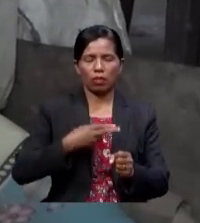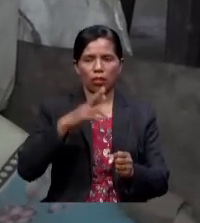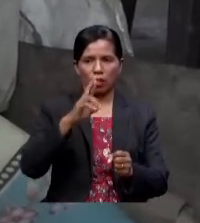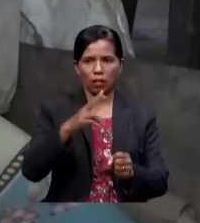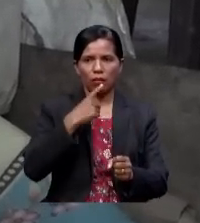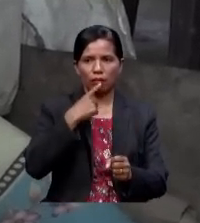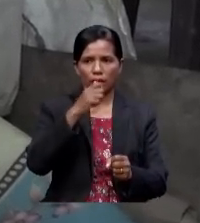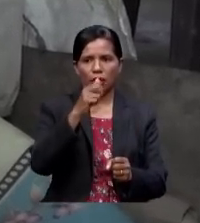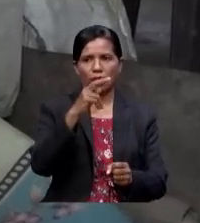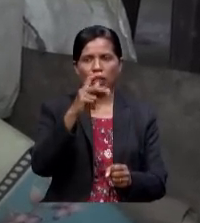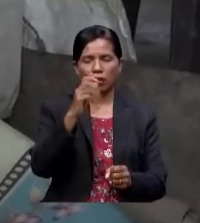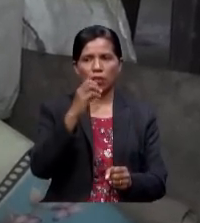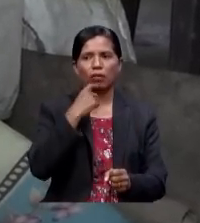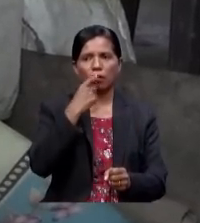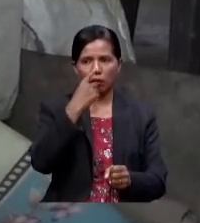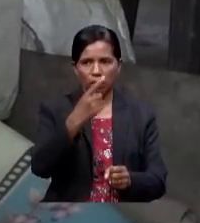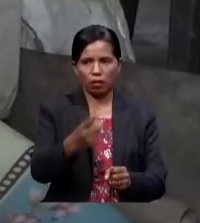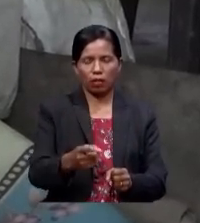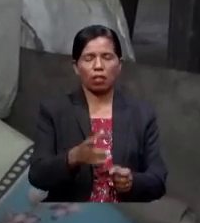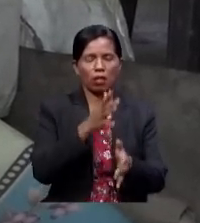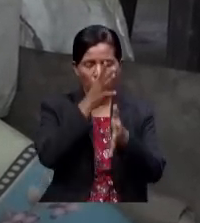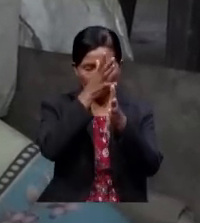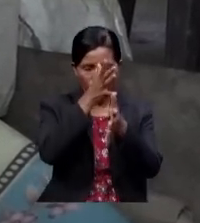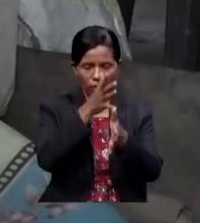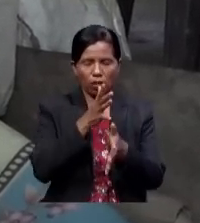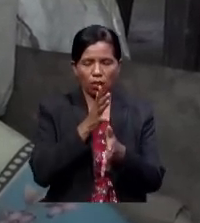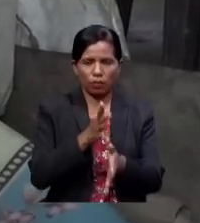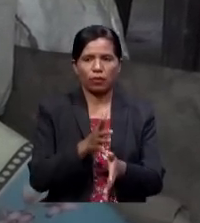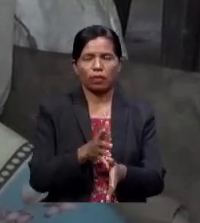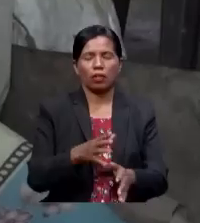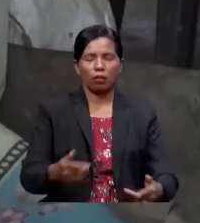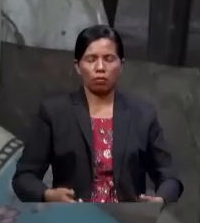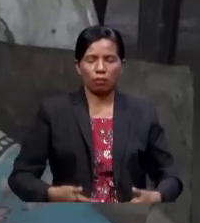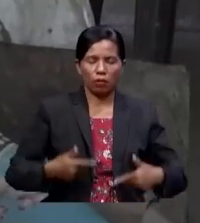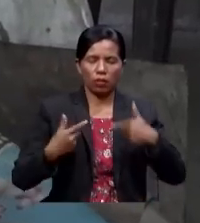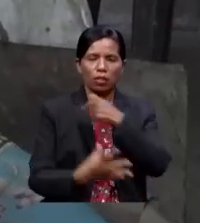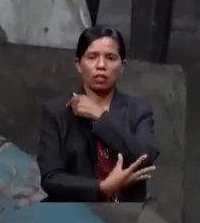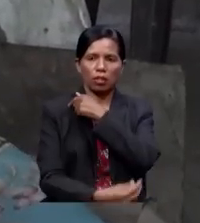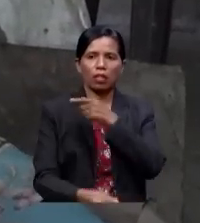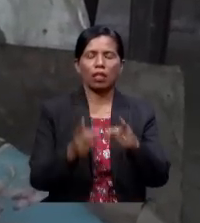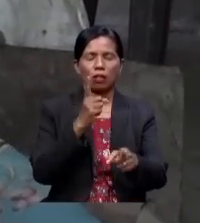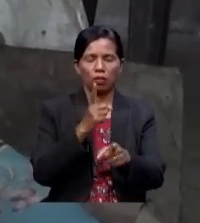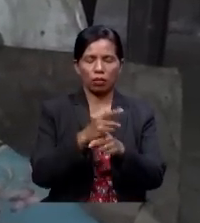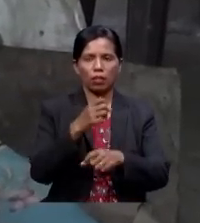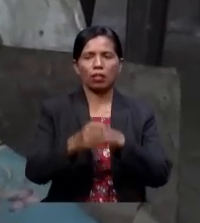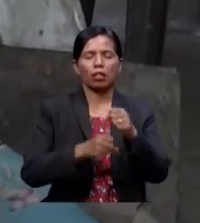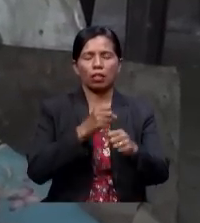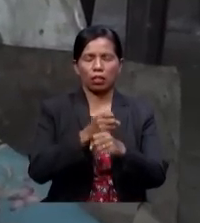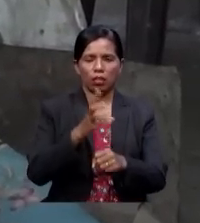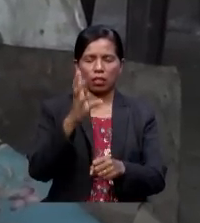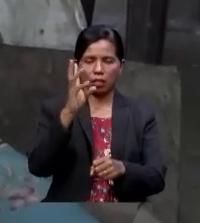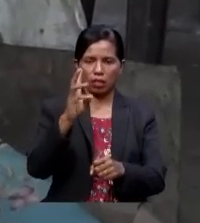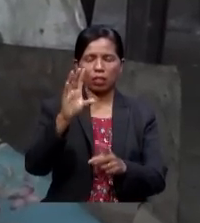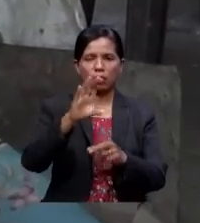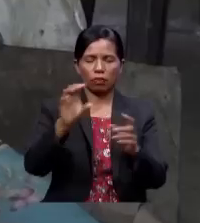Marcos da Silva reconhece avó Maria ou avó Simeão mores vulnerável tebes. Durante tinang neng ona, sefi